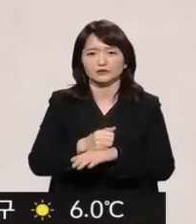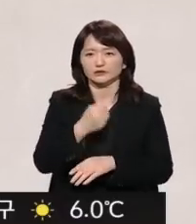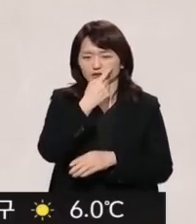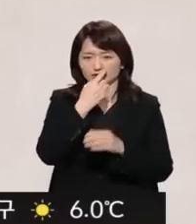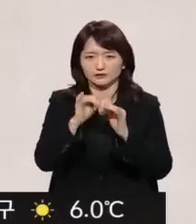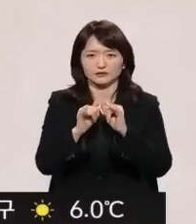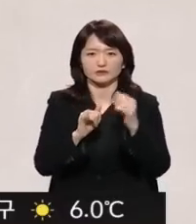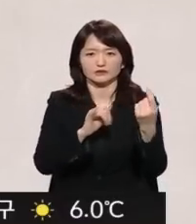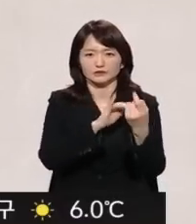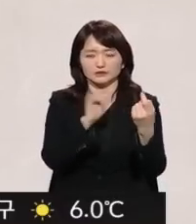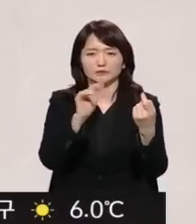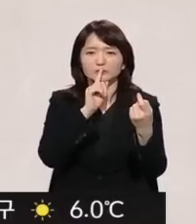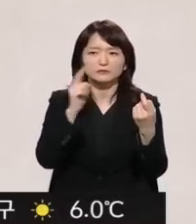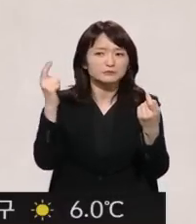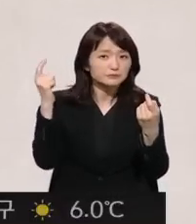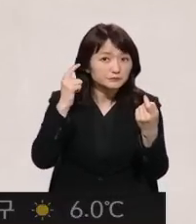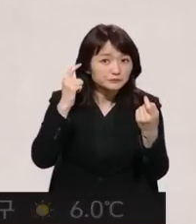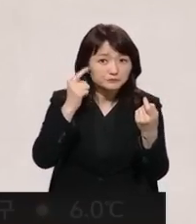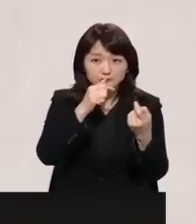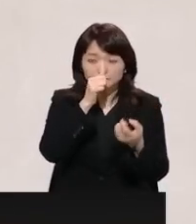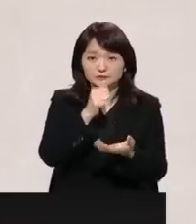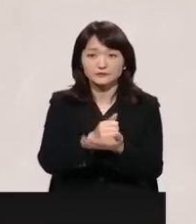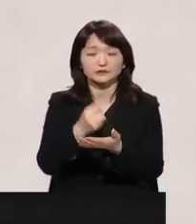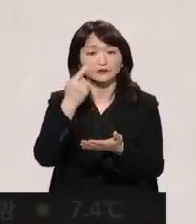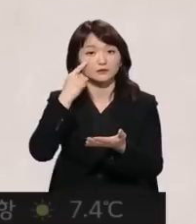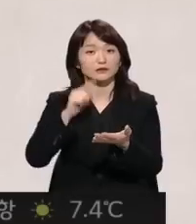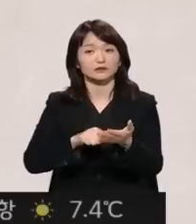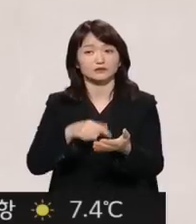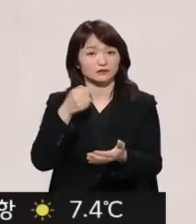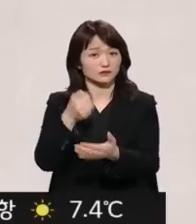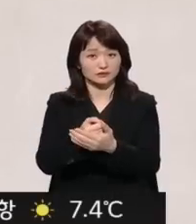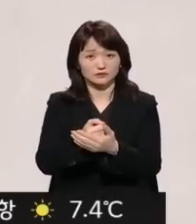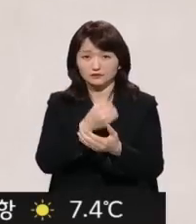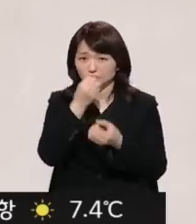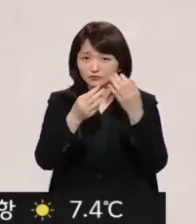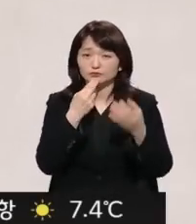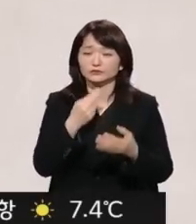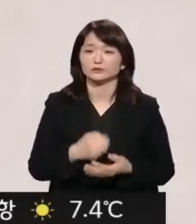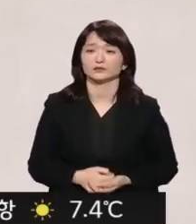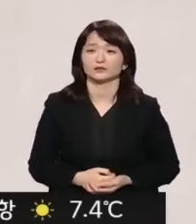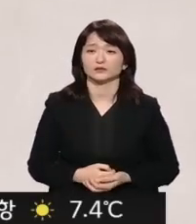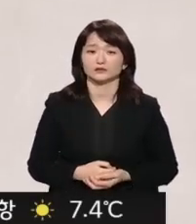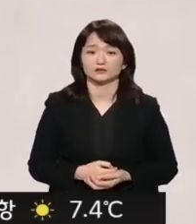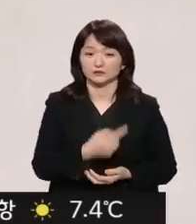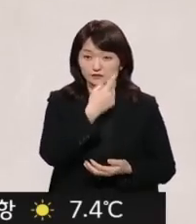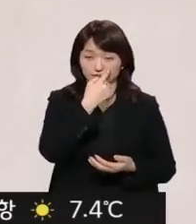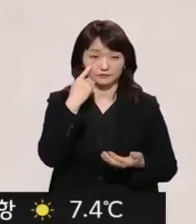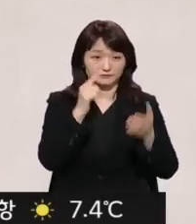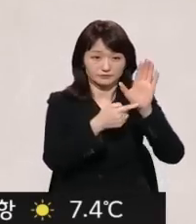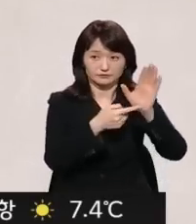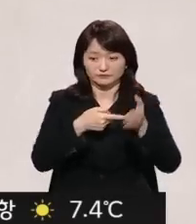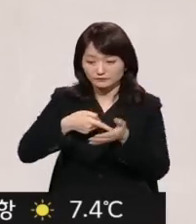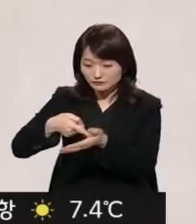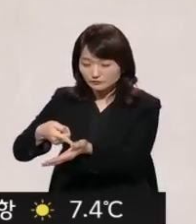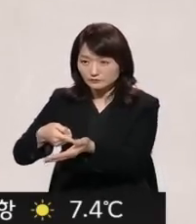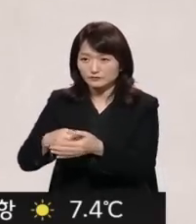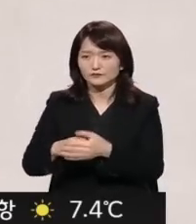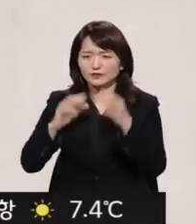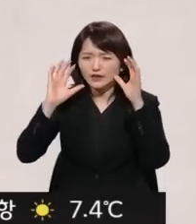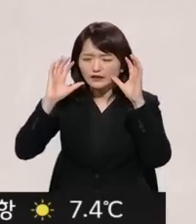들었는데이 혐의를 증명할 만한 결정적인 진술은 나오지 않은 겁니다 여기에 더해서이 증거로 제출된 숨진 여아의 사진이